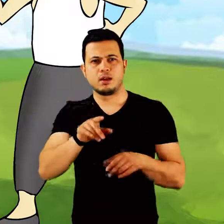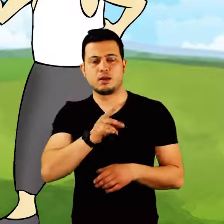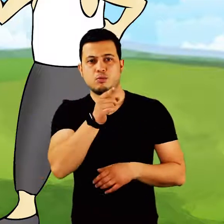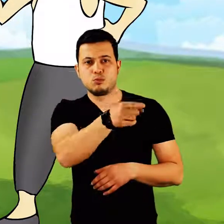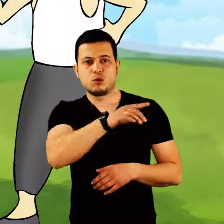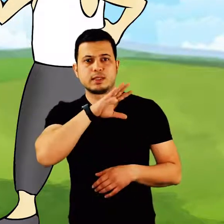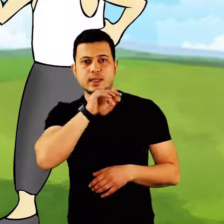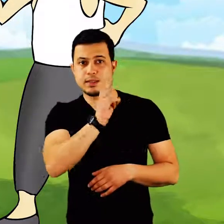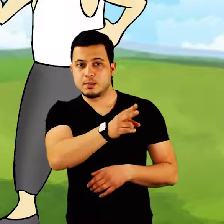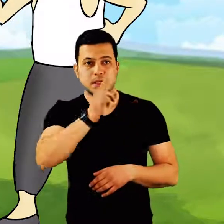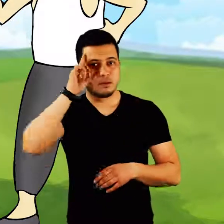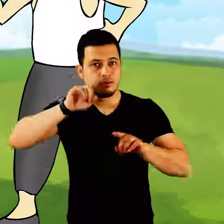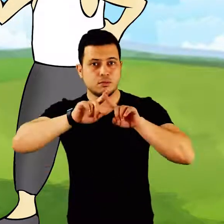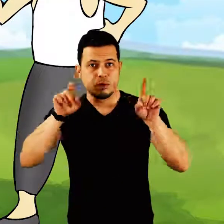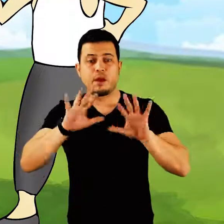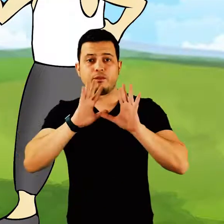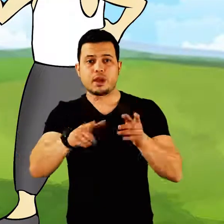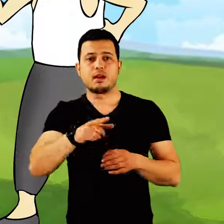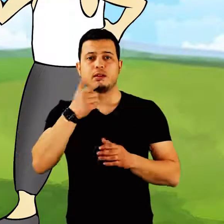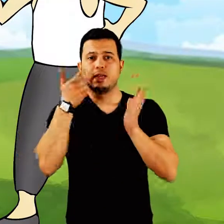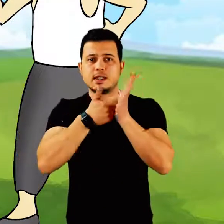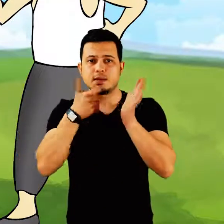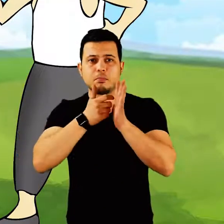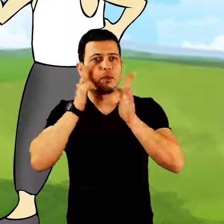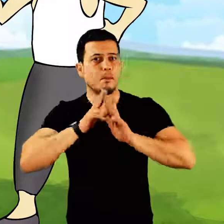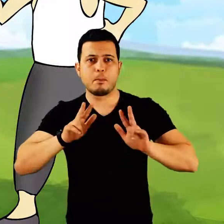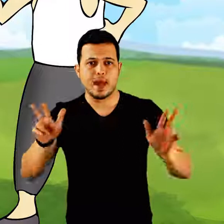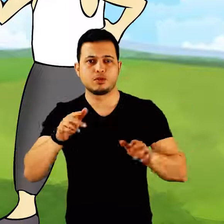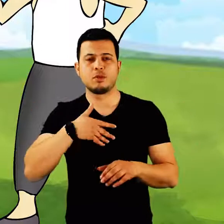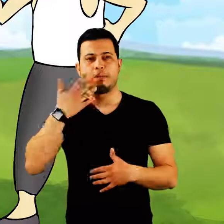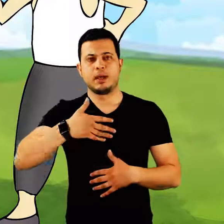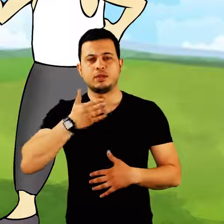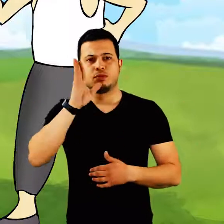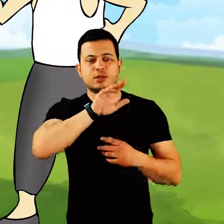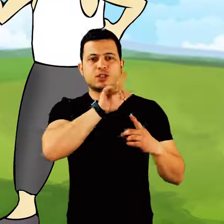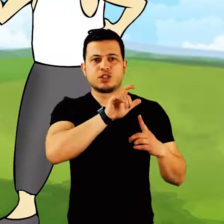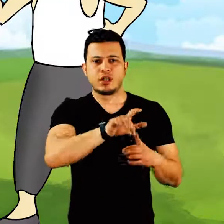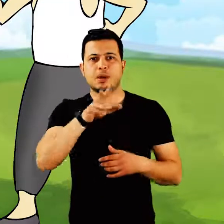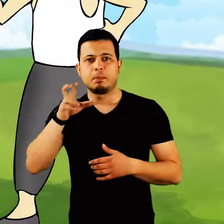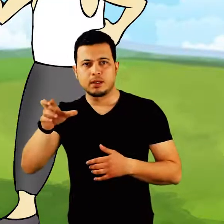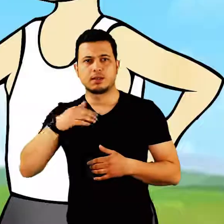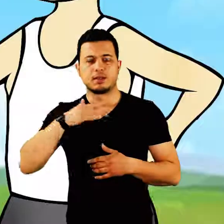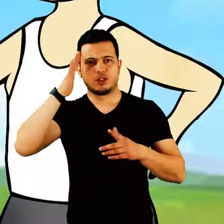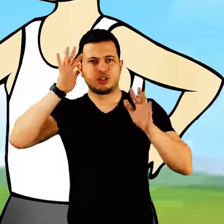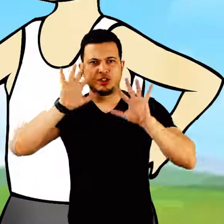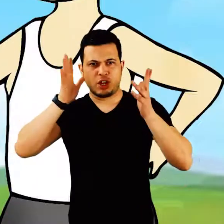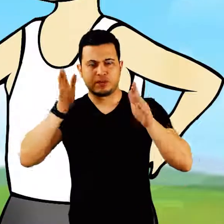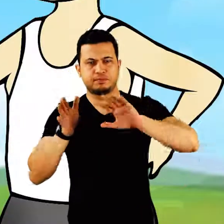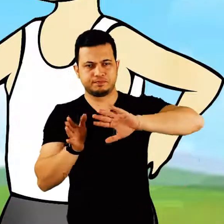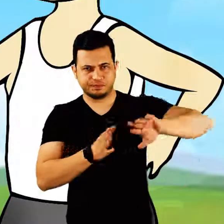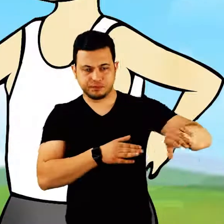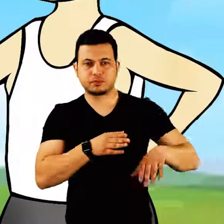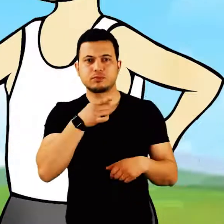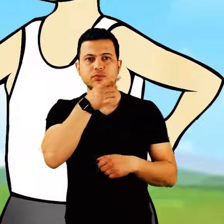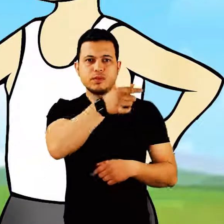bu sadece bir isim benzerliği miydi? Çınar ve Pınar üzerlerindeki şaşkınlığı atıp... Sen de